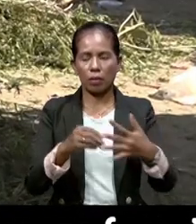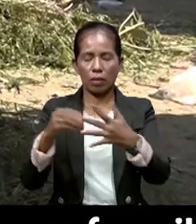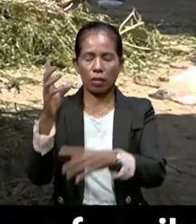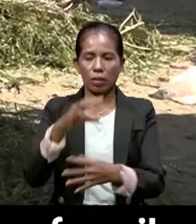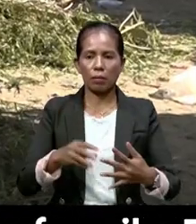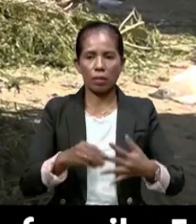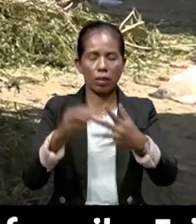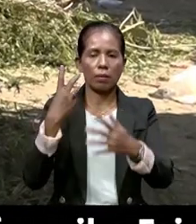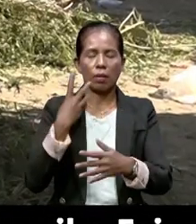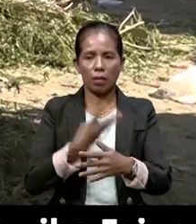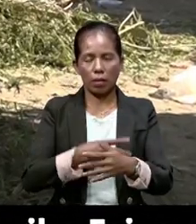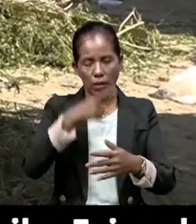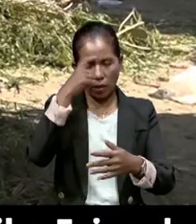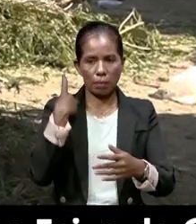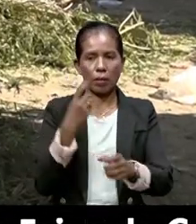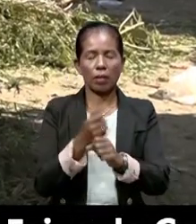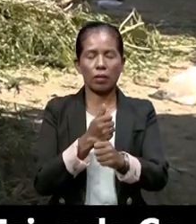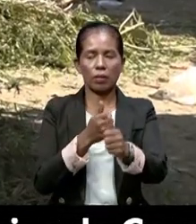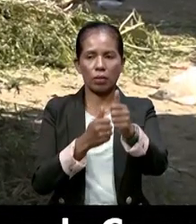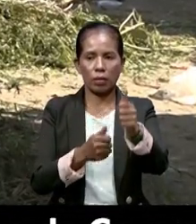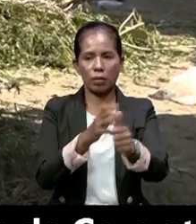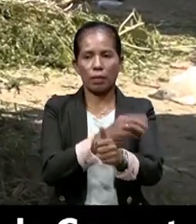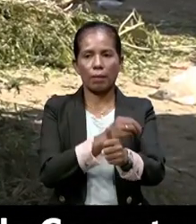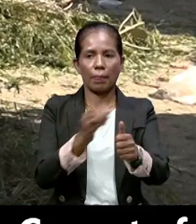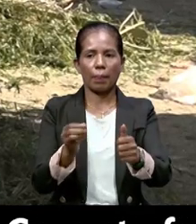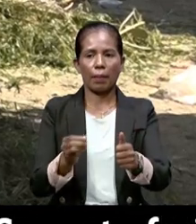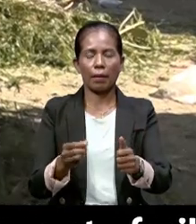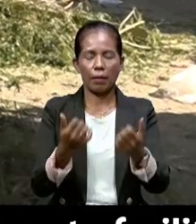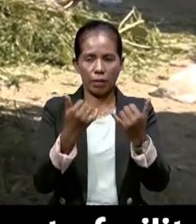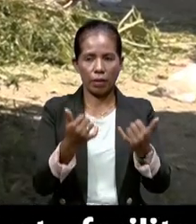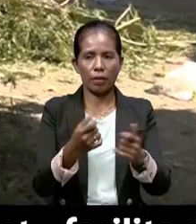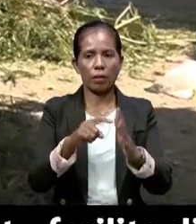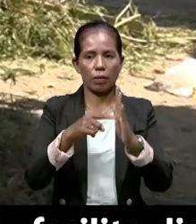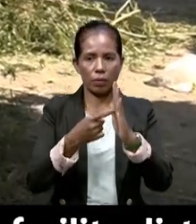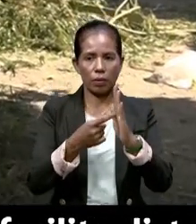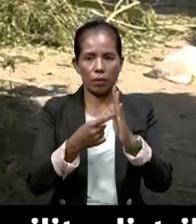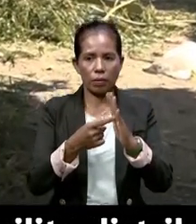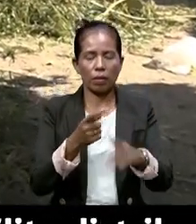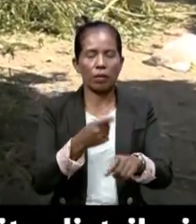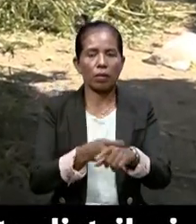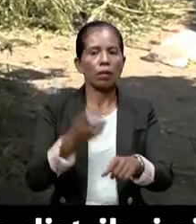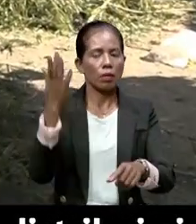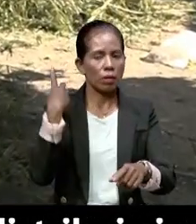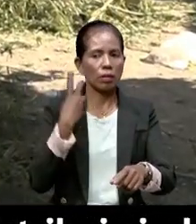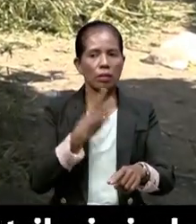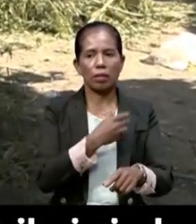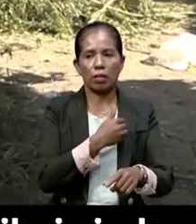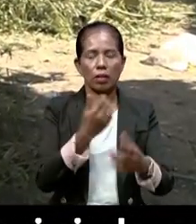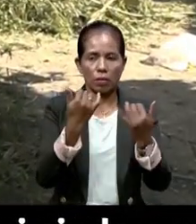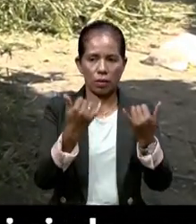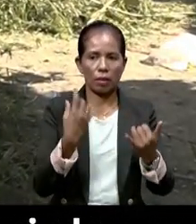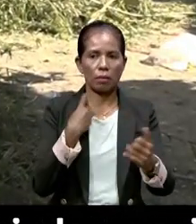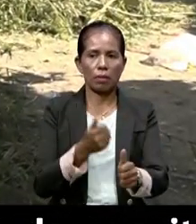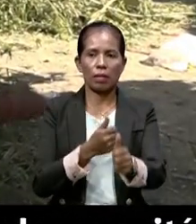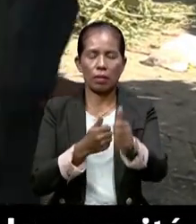Miami. Tamne ami altuir amnya profeta Ibrahim, nebe alusi tempu ida ulu kita sijau kia kedan togorene ami altuir